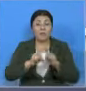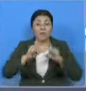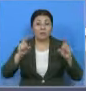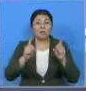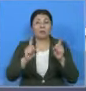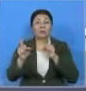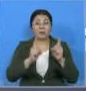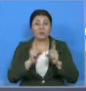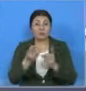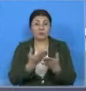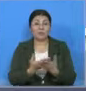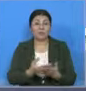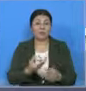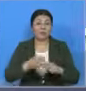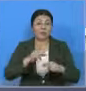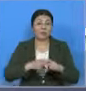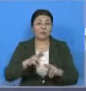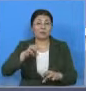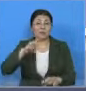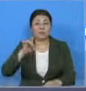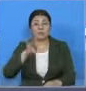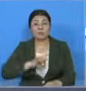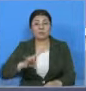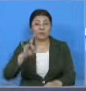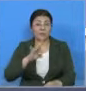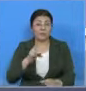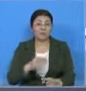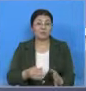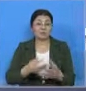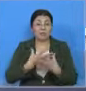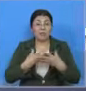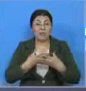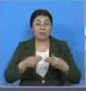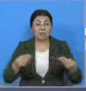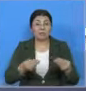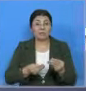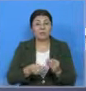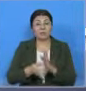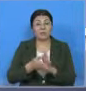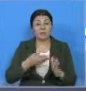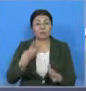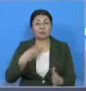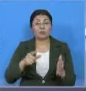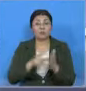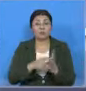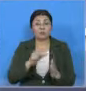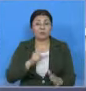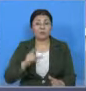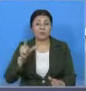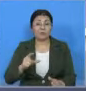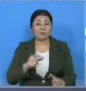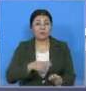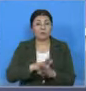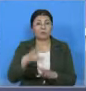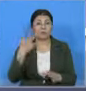Важно подчеркнуть, что в упомянутом ранее Темирском районе наряд на весенние призы составил 48 человек. Однако ряды вооруженных сил пополнили